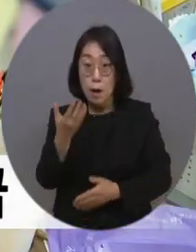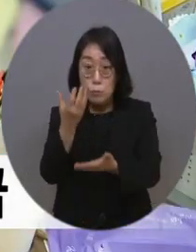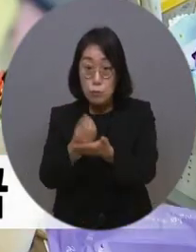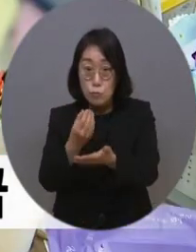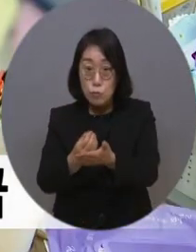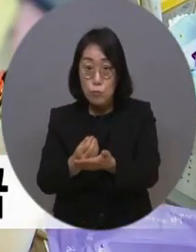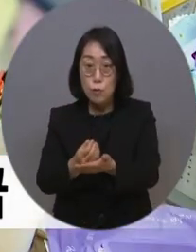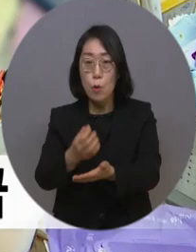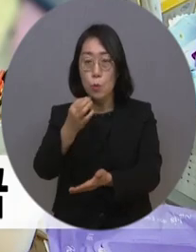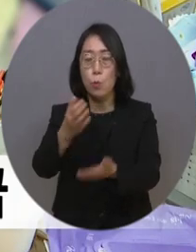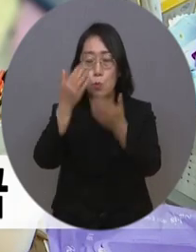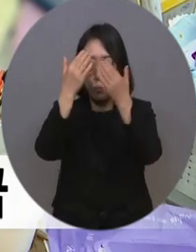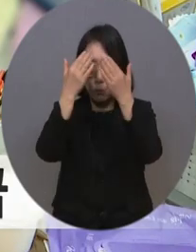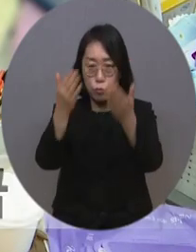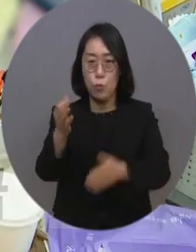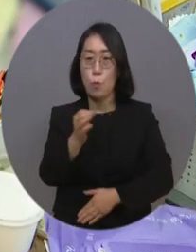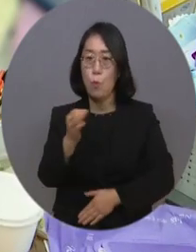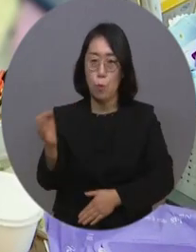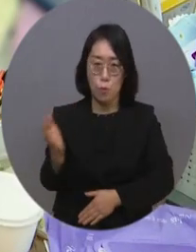수수료 없이 무료로 이용할 수 있습니다